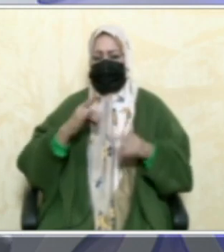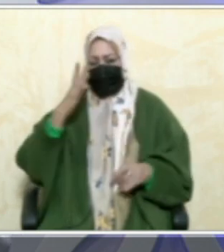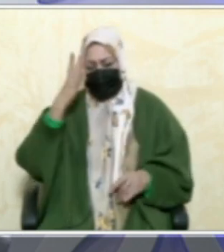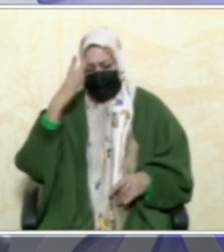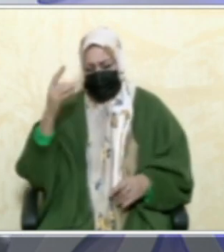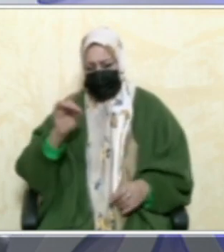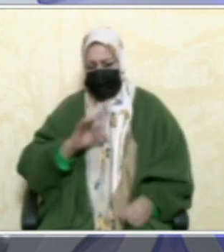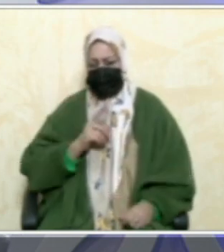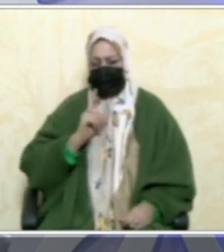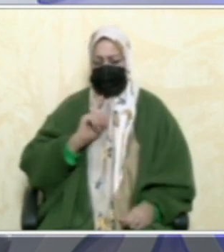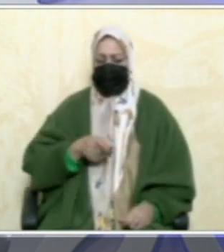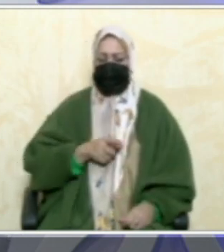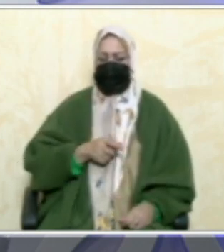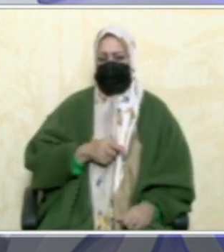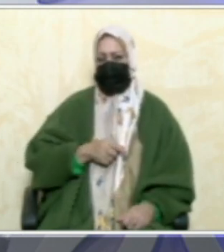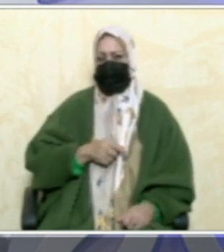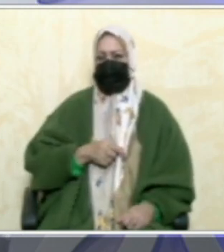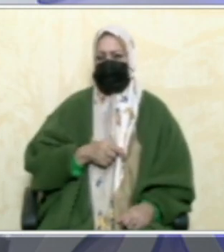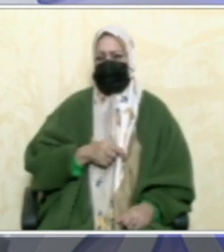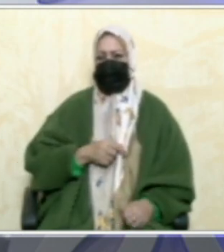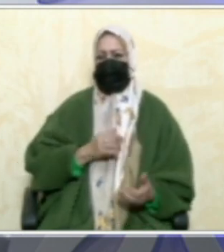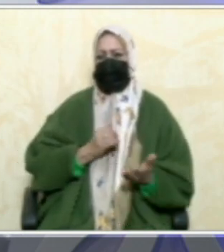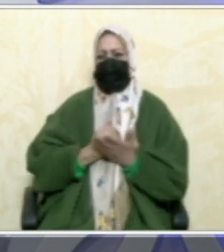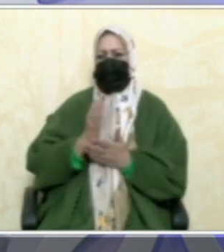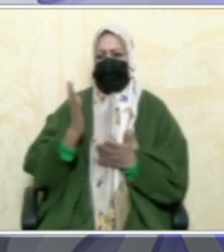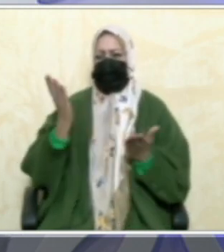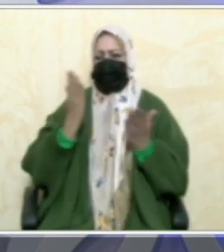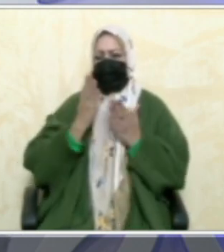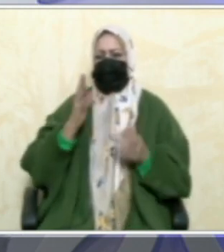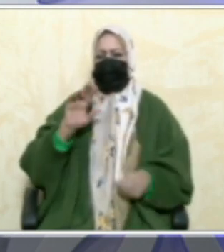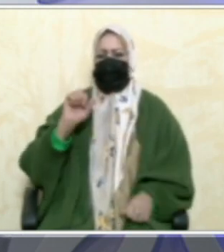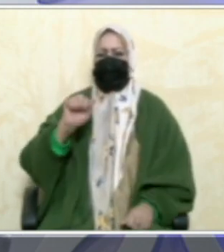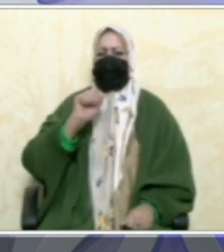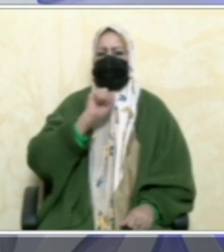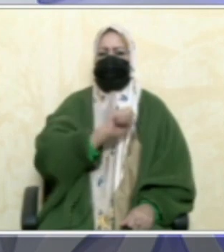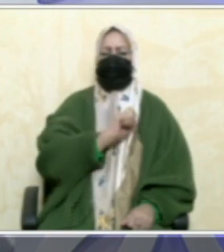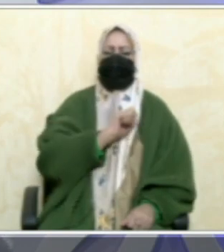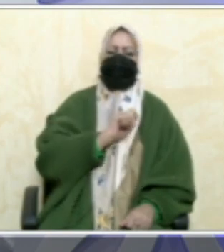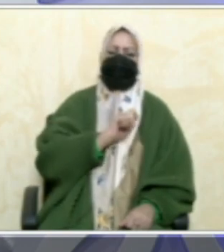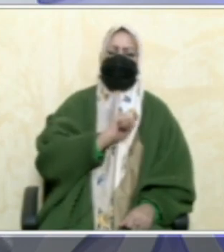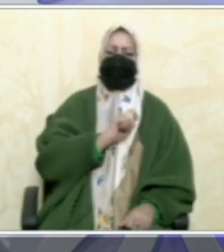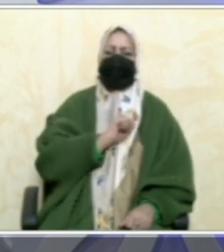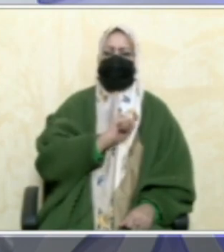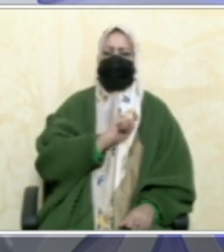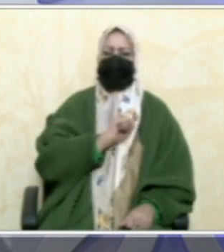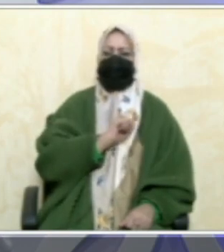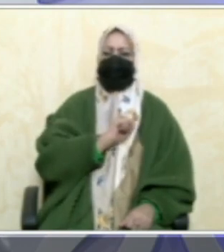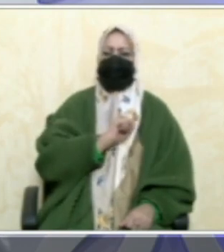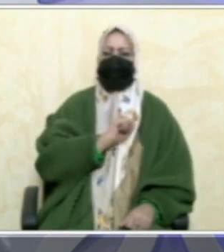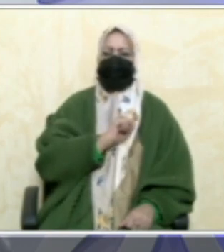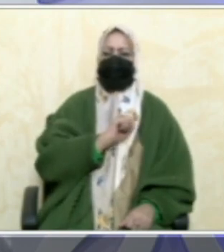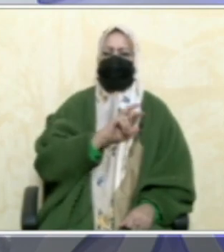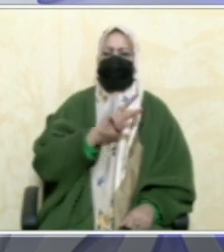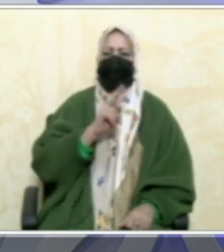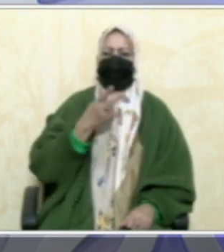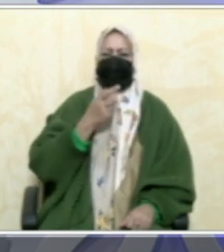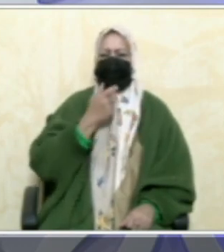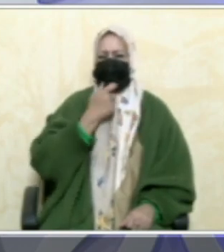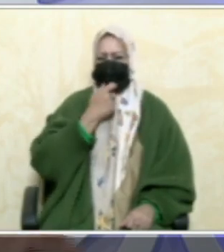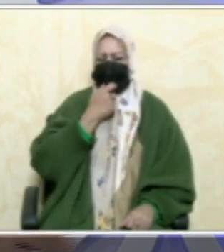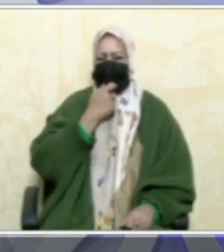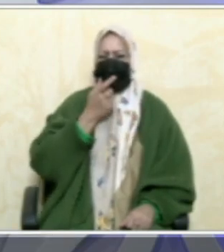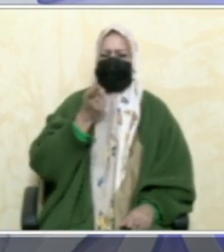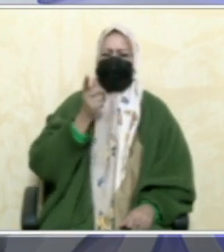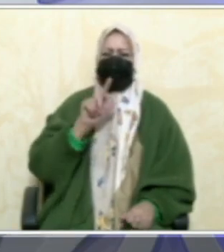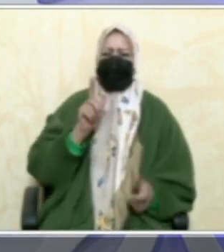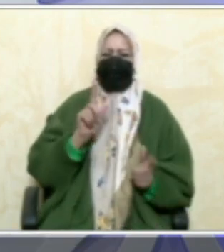المدارس الخاصة، المدارس الخاصة غير بتاع جامعة